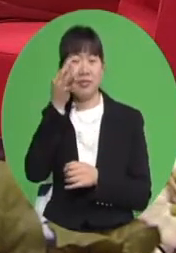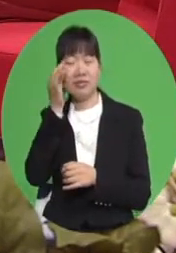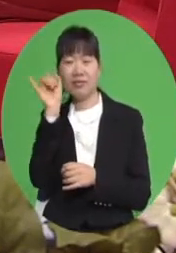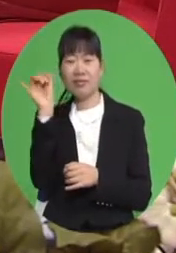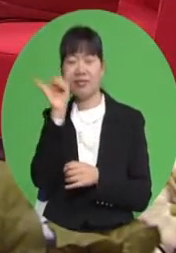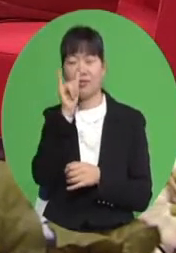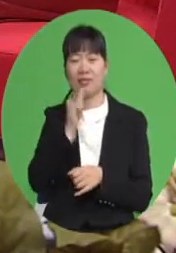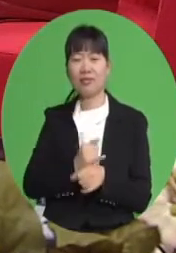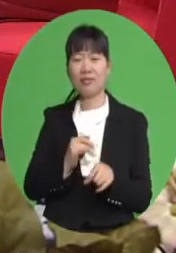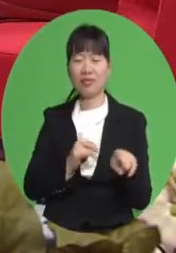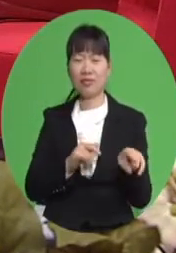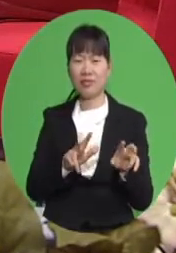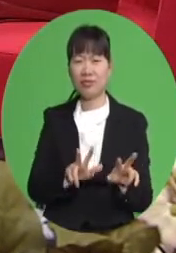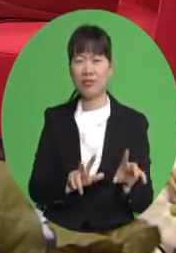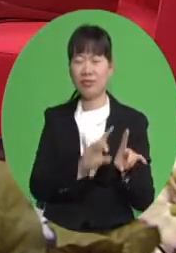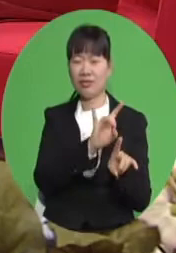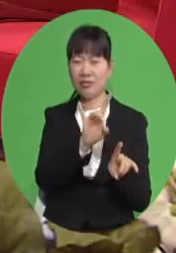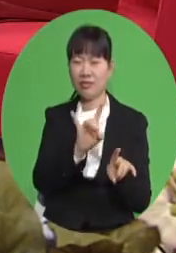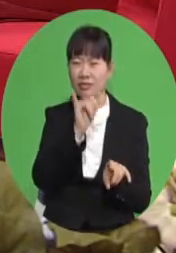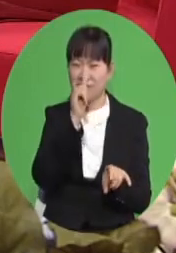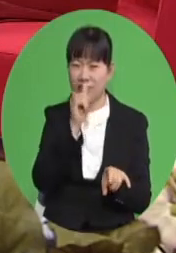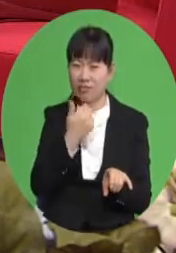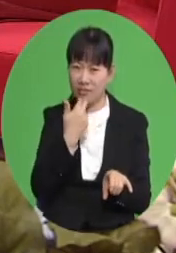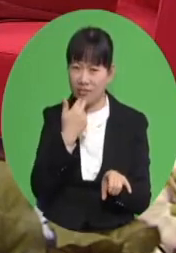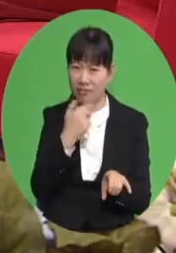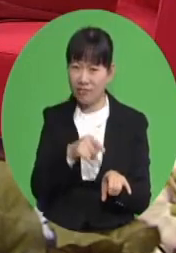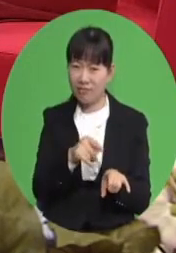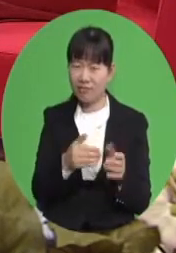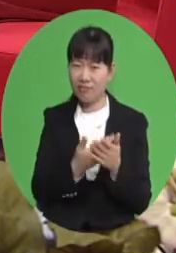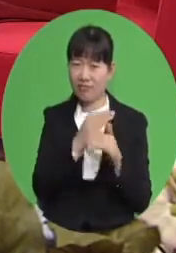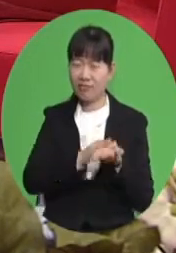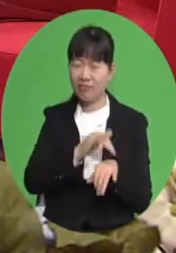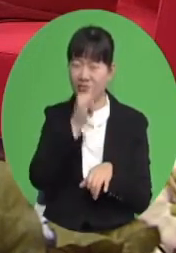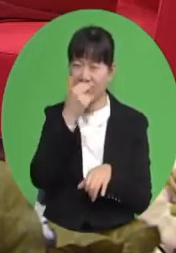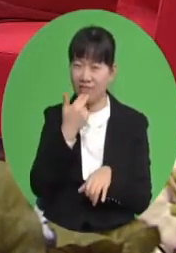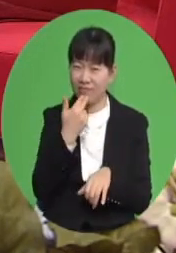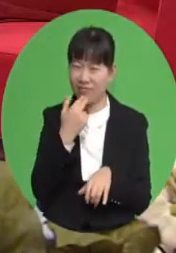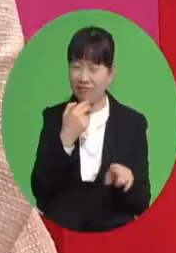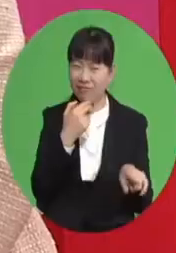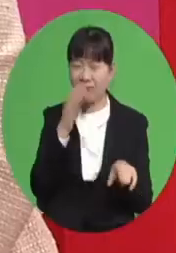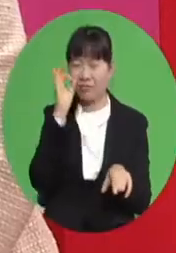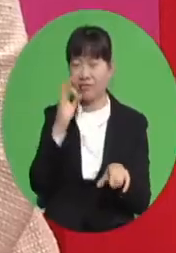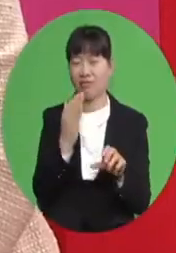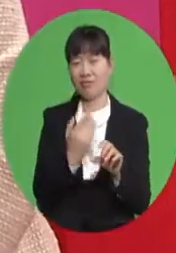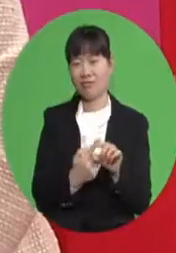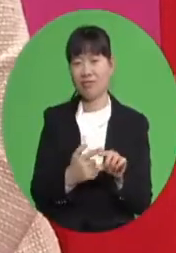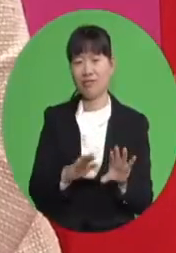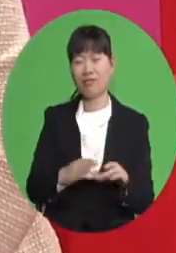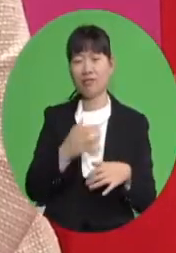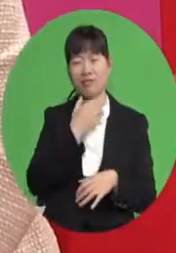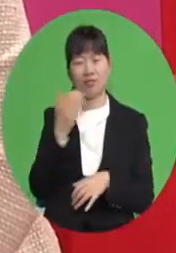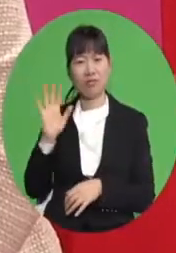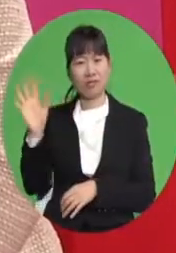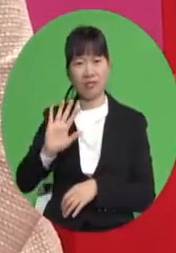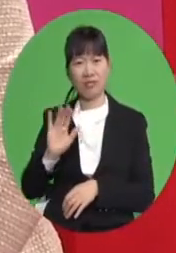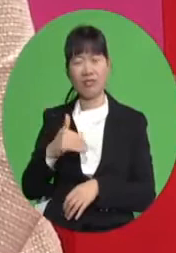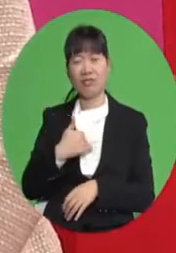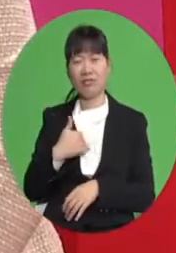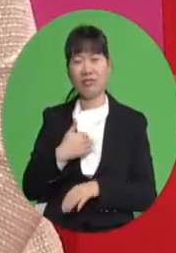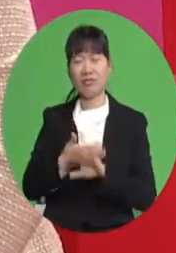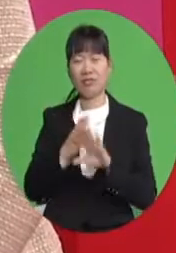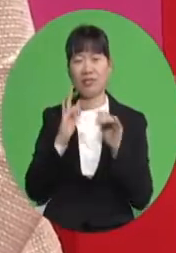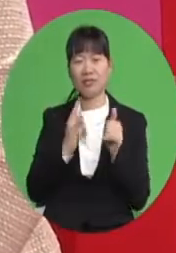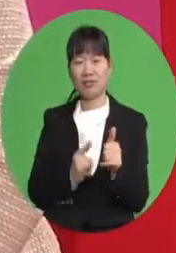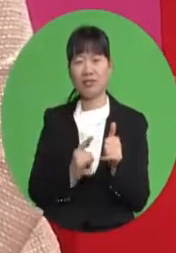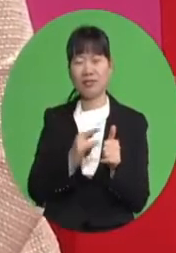보시죠. 이렇게 제가 지금 하나하나나 그렇죠. 네. 발달이 잘 되고 있나 네, 하나하나 이렇게 보고 있다가 양보를 안 해? 그러면 제가 다른